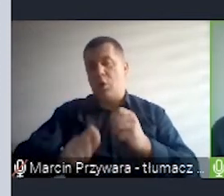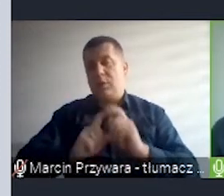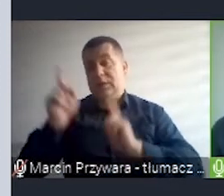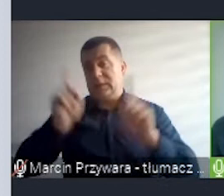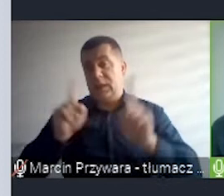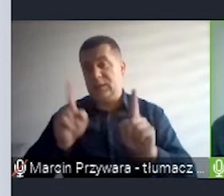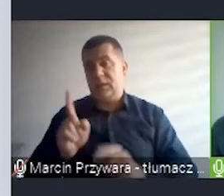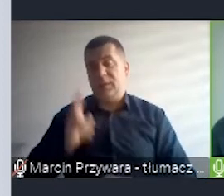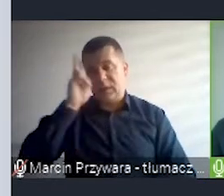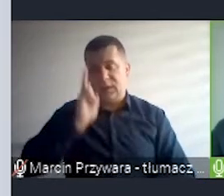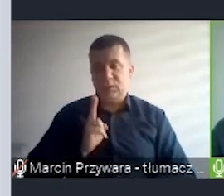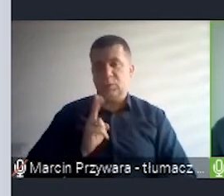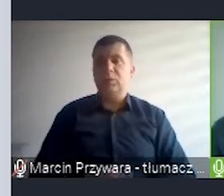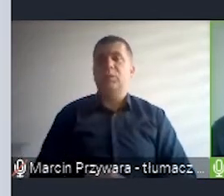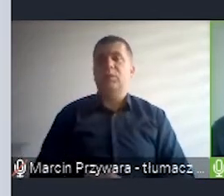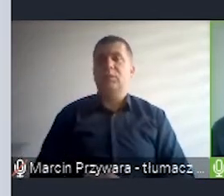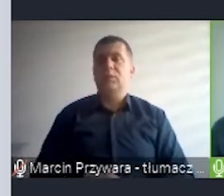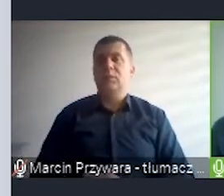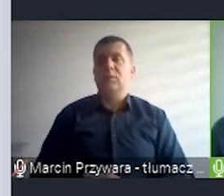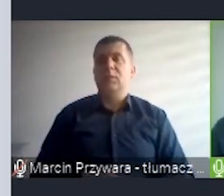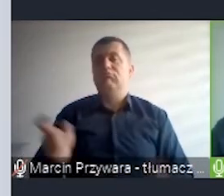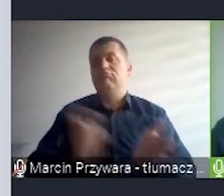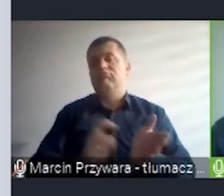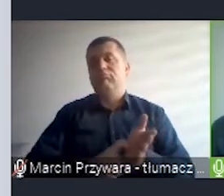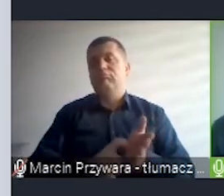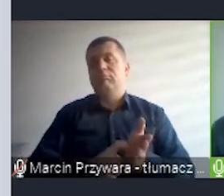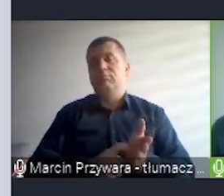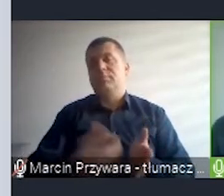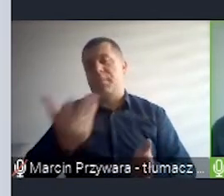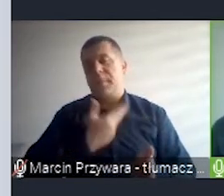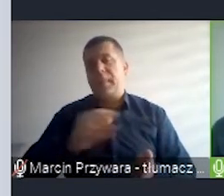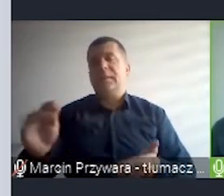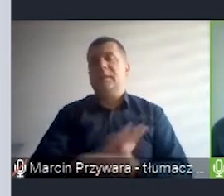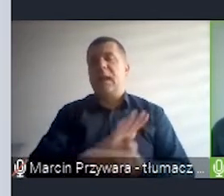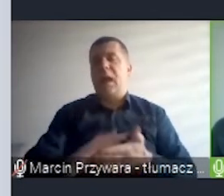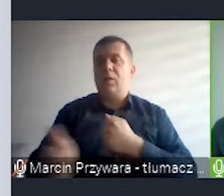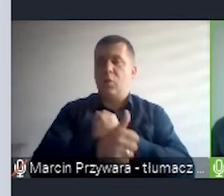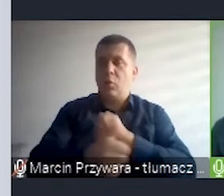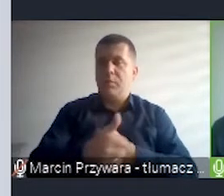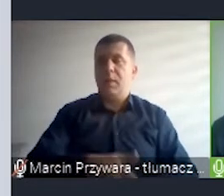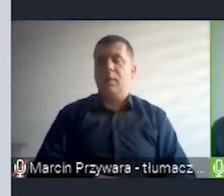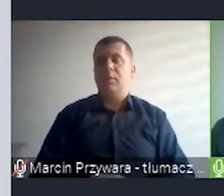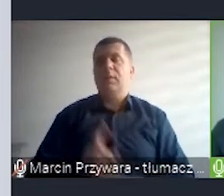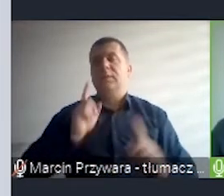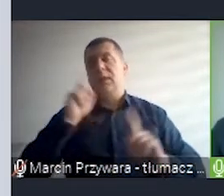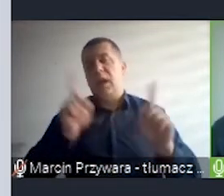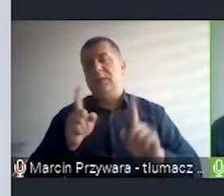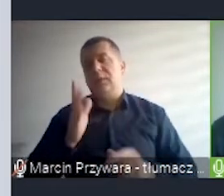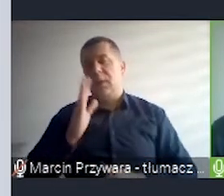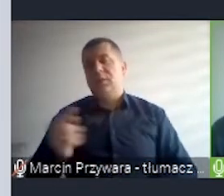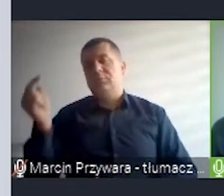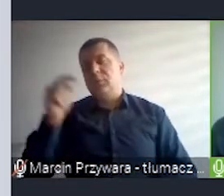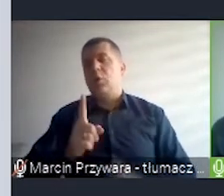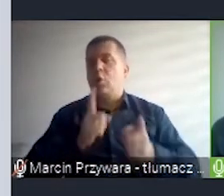czasem instytucja zażąda przekazania skanów dokumentów, czasem odbędzie się po